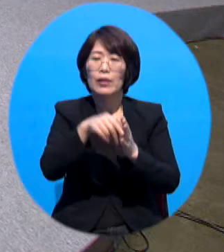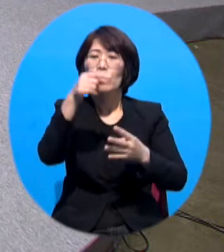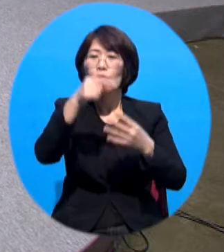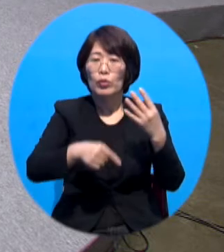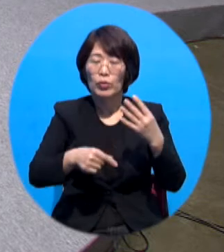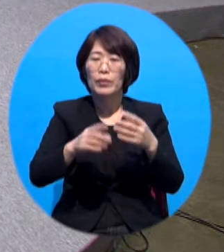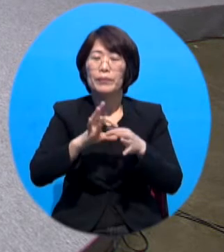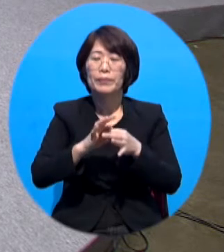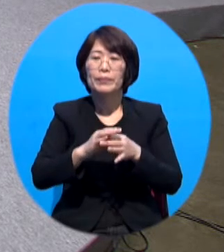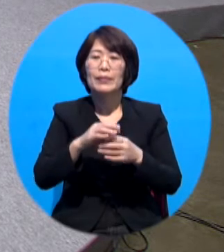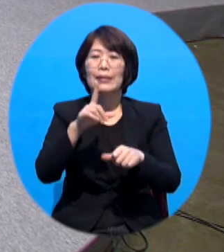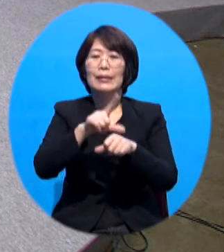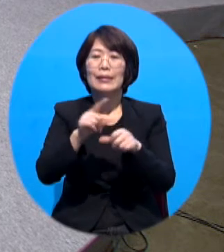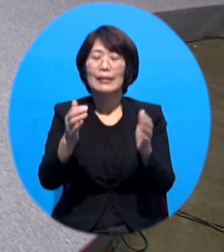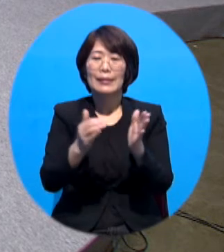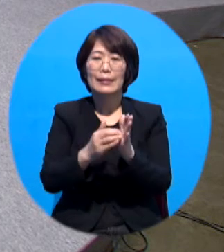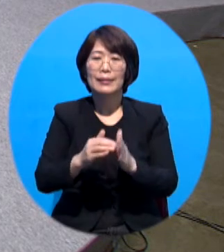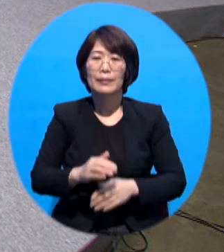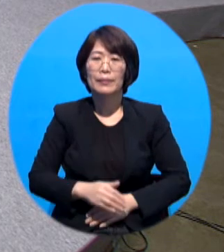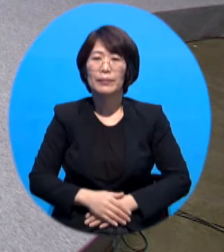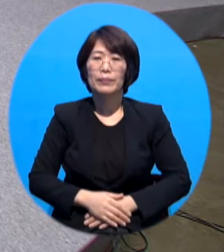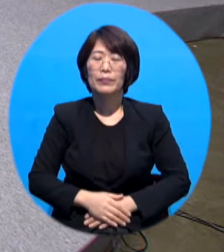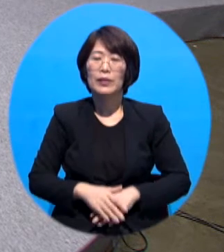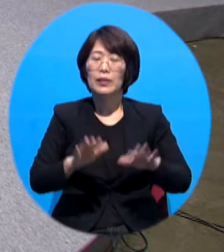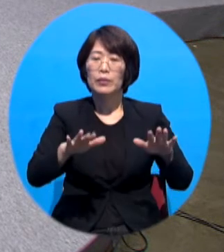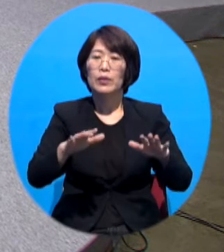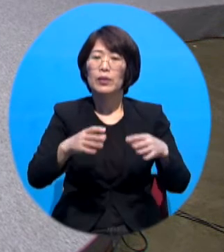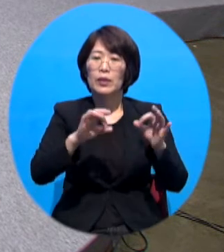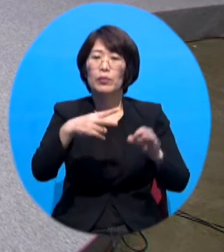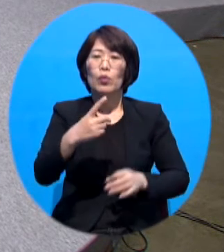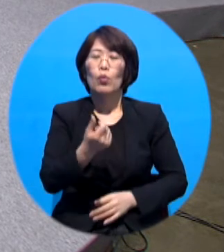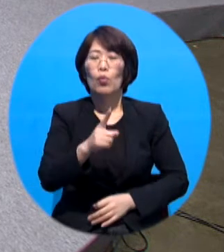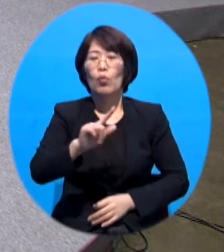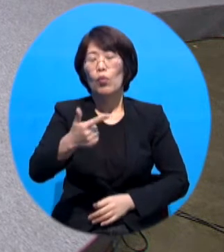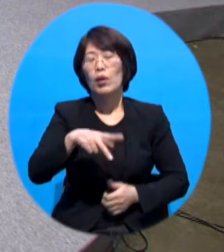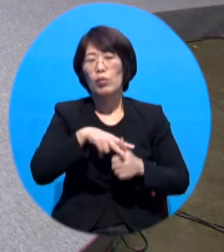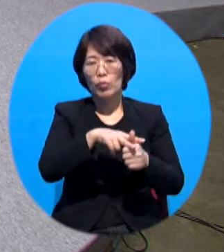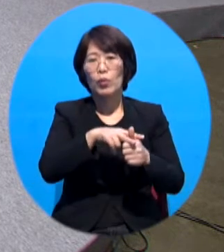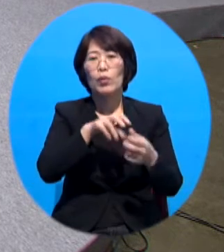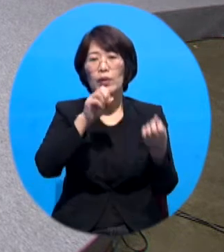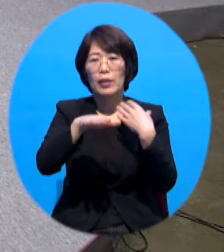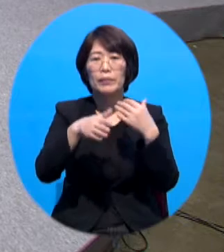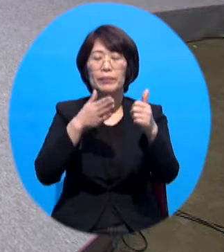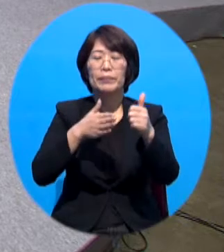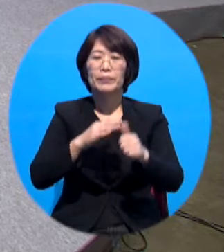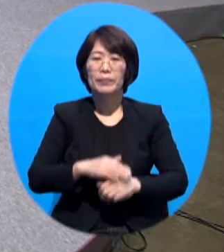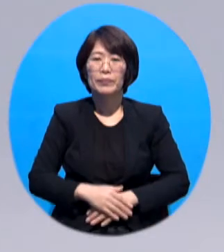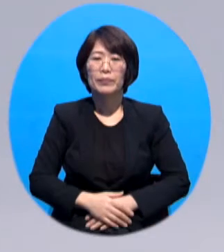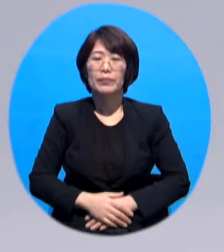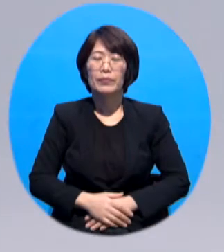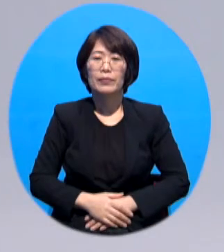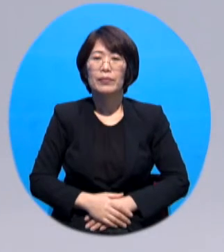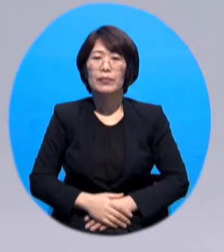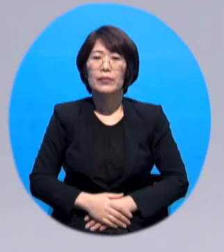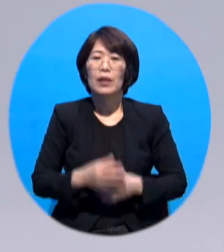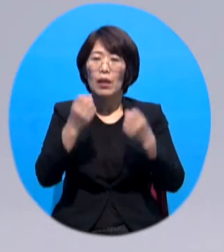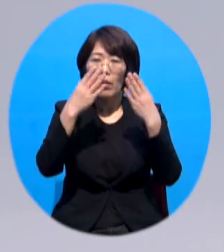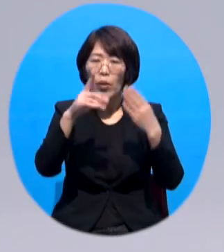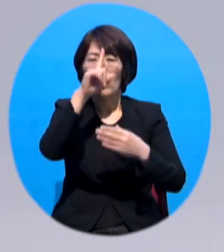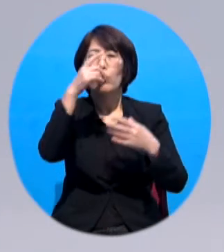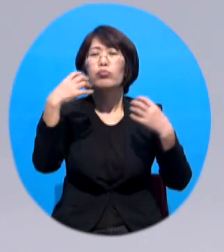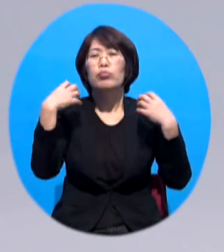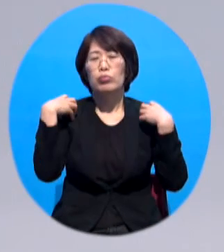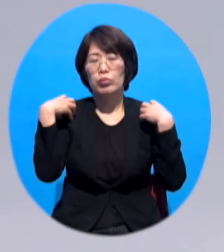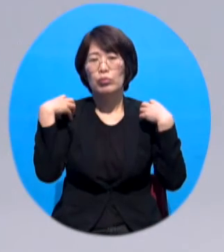통해서 내에 답변 시간 끝났습니다 이번에는 김동한 후보 답변해 주십시오 1 분입니다 예 새로운 정부의